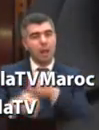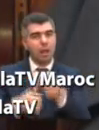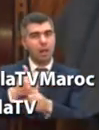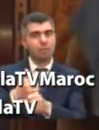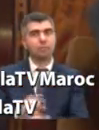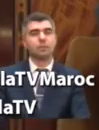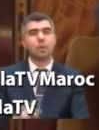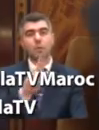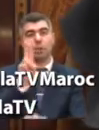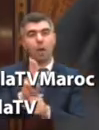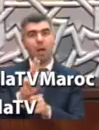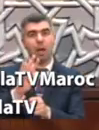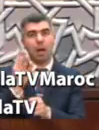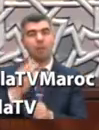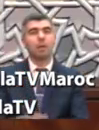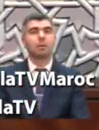السؤال الرابع للفريق الحركي.